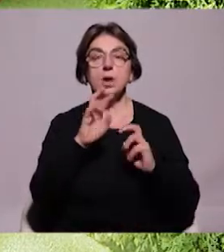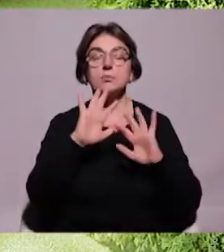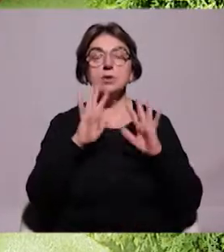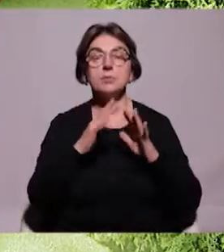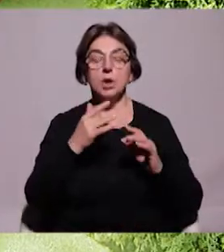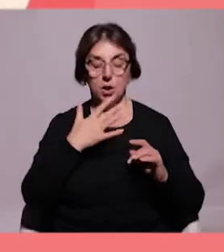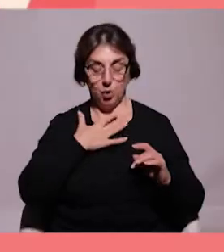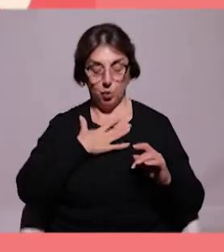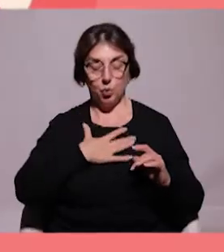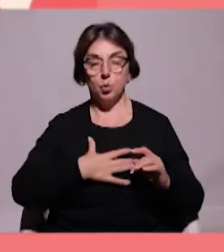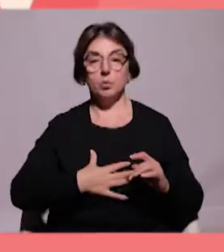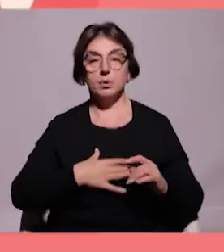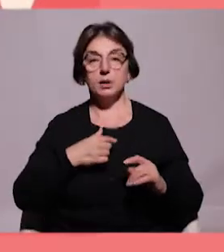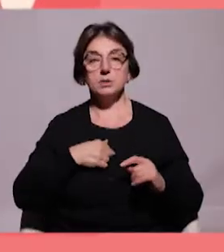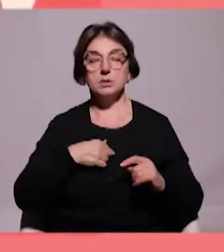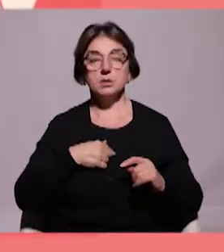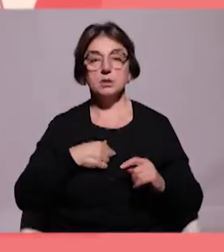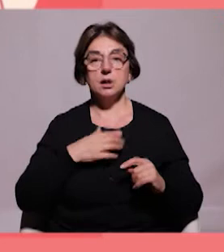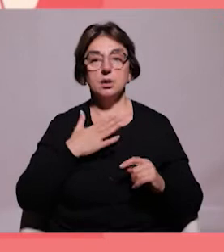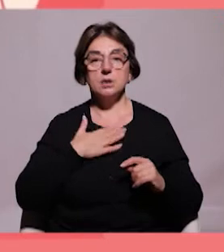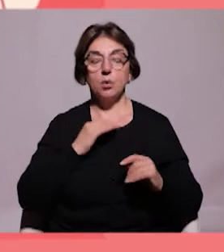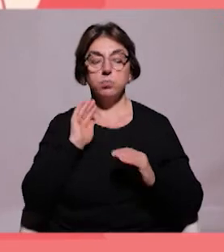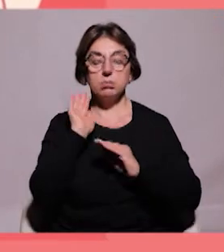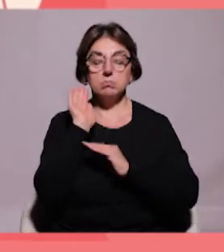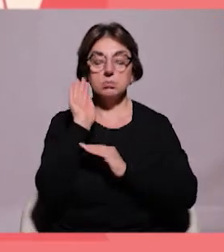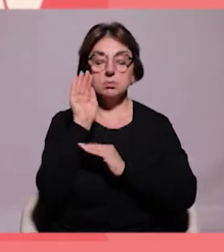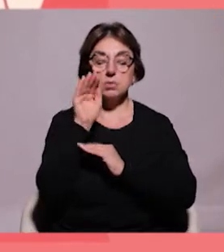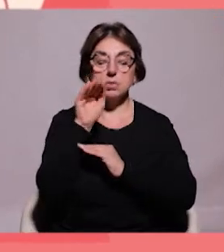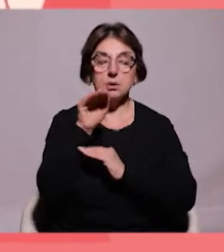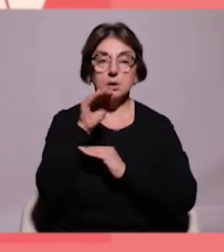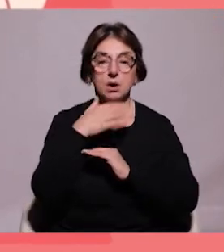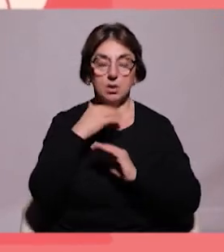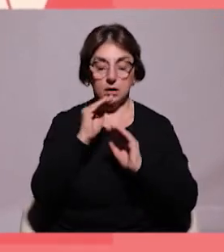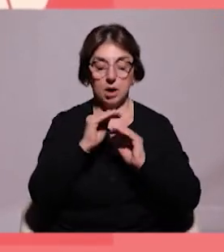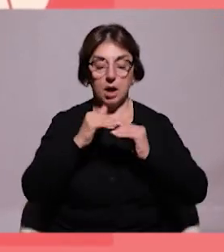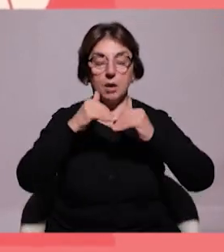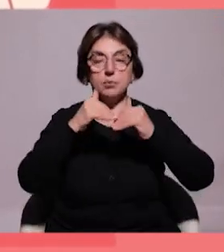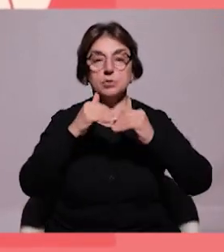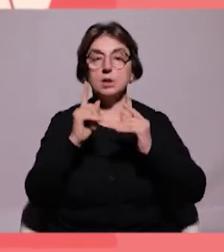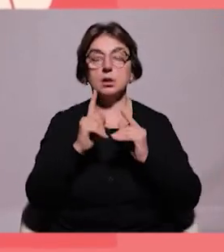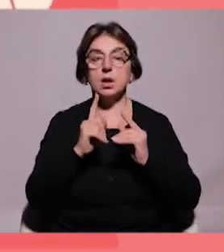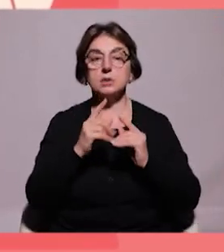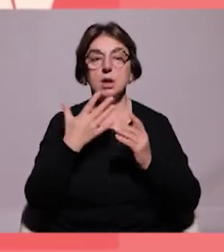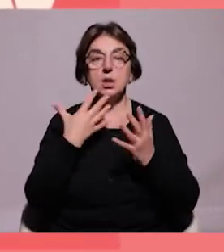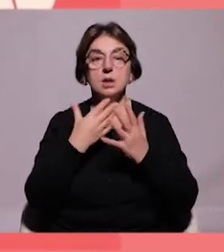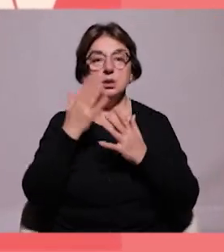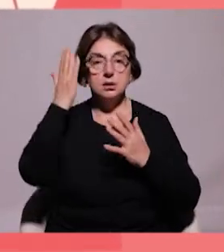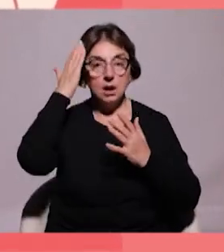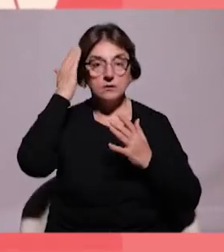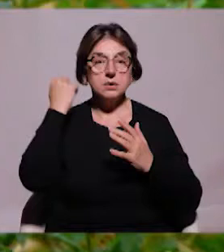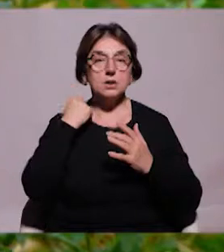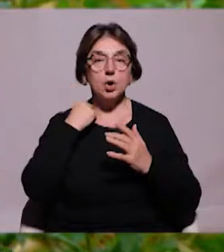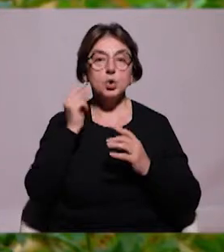შემთხვევაში გულმკერდის ნადრეკები ზედმეტად არის გამოხატული, ანუ ამოზნექილია, რასაც თავისა და